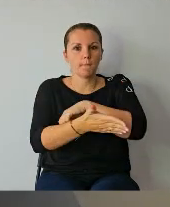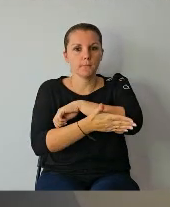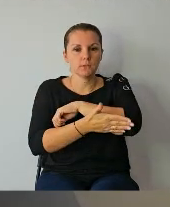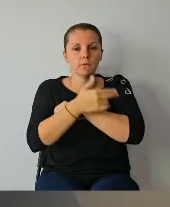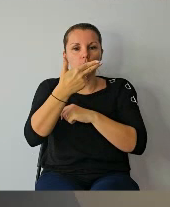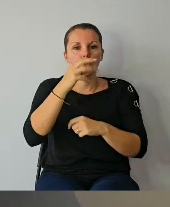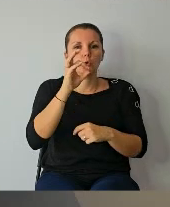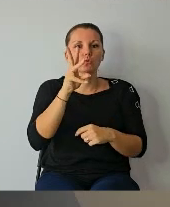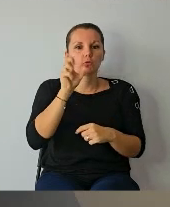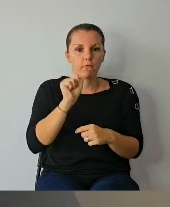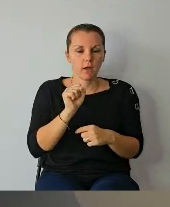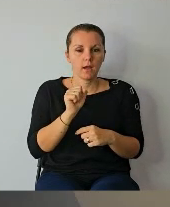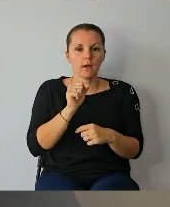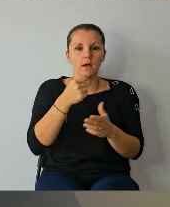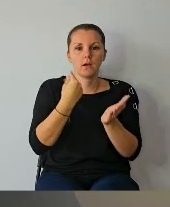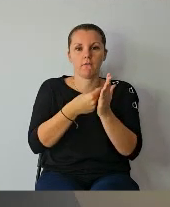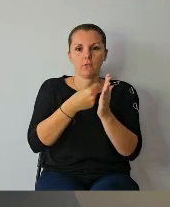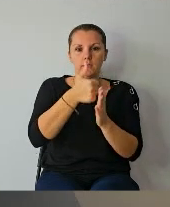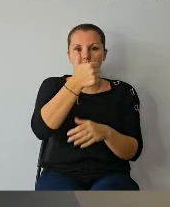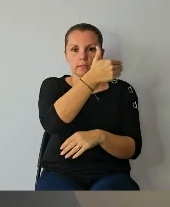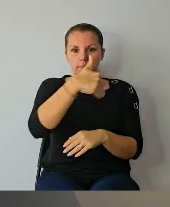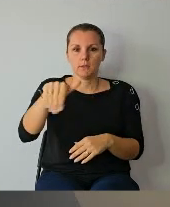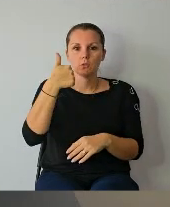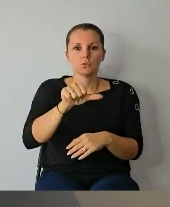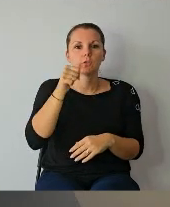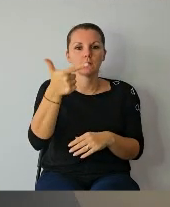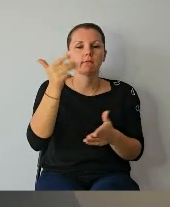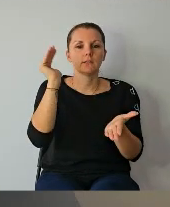kwocie 1 102 700